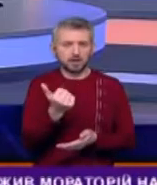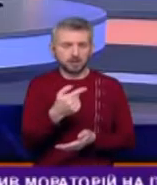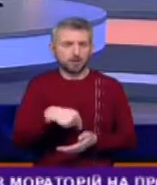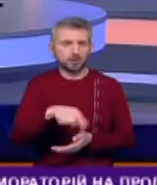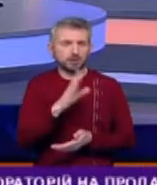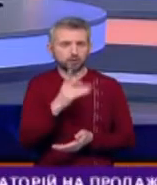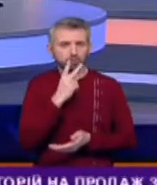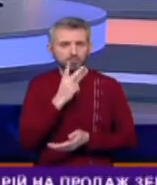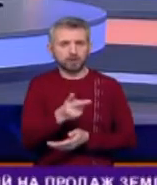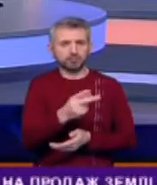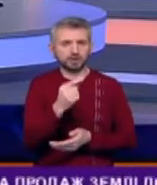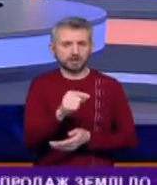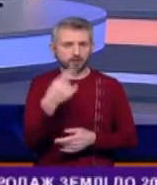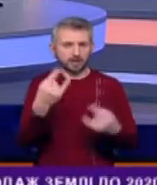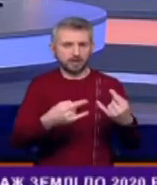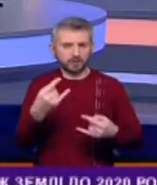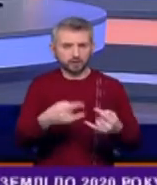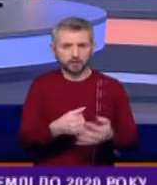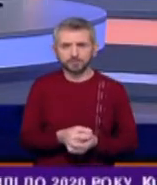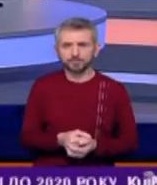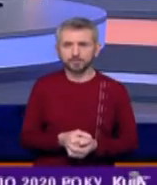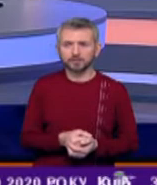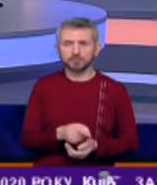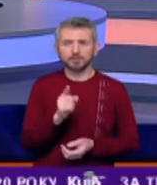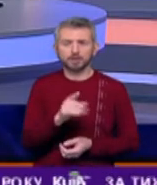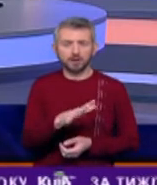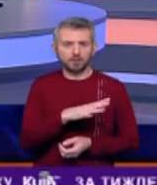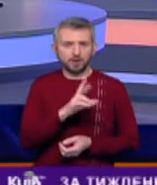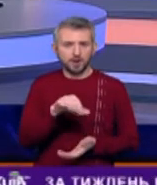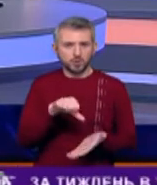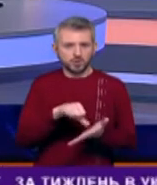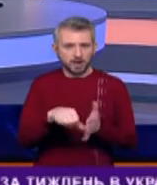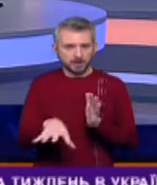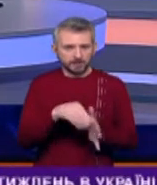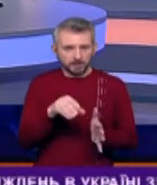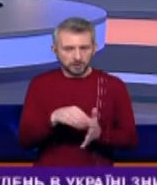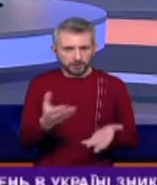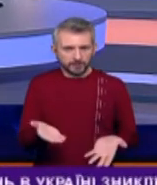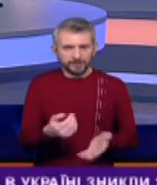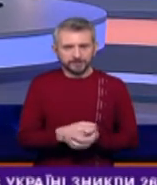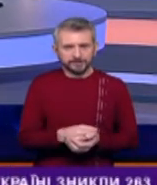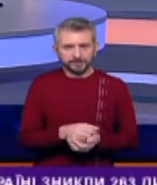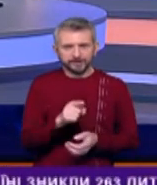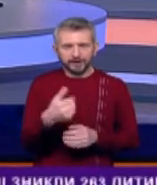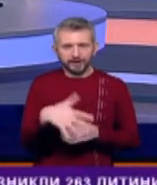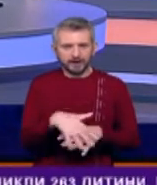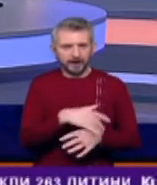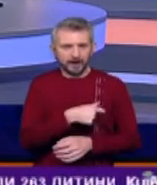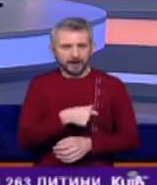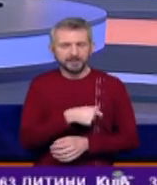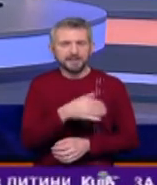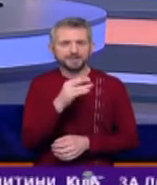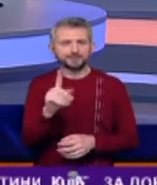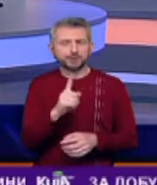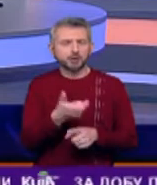будуть вже бачити їх в телевізорі, скажімо. Пане Остапе, ви ж проходили безпосередньо як учасник виборчий процес сам по собі, да? Оскільки ви ж народний депутат. Що